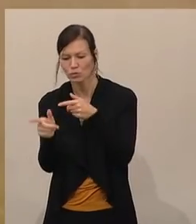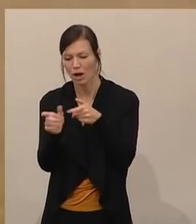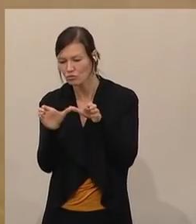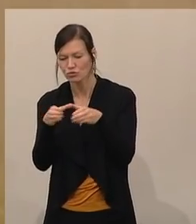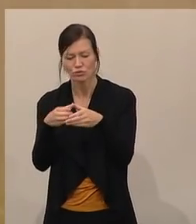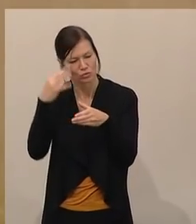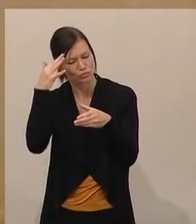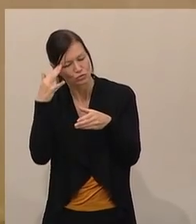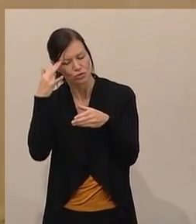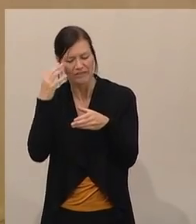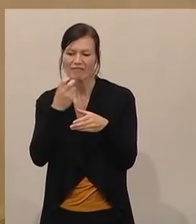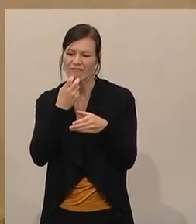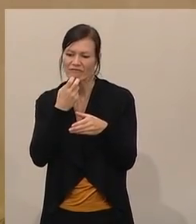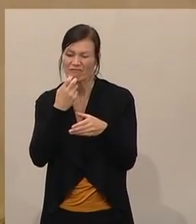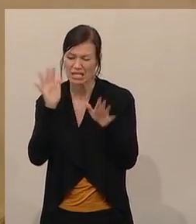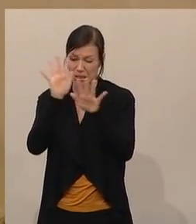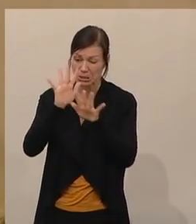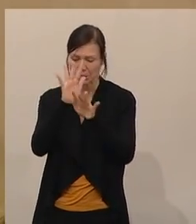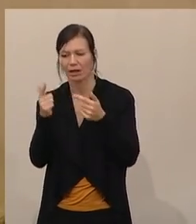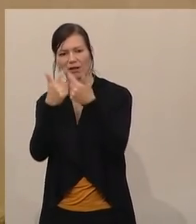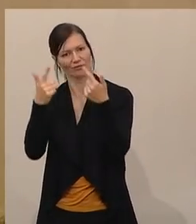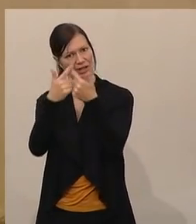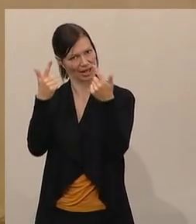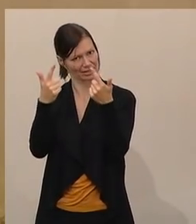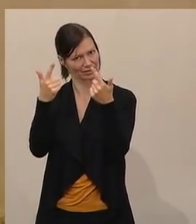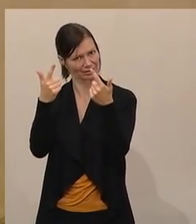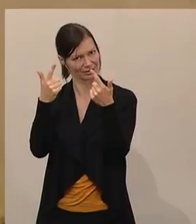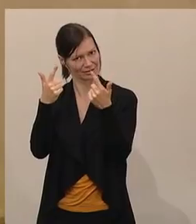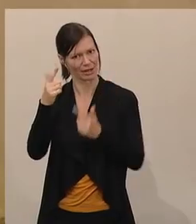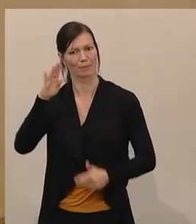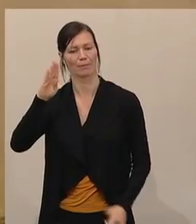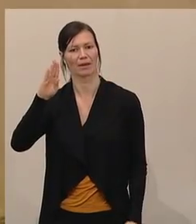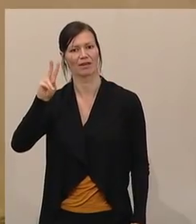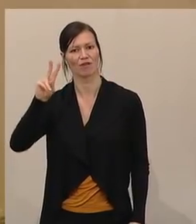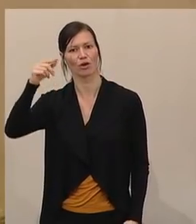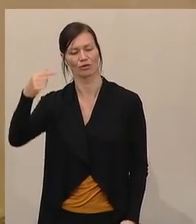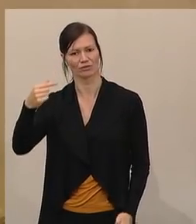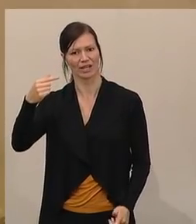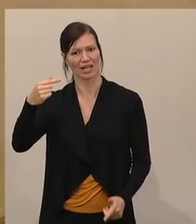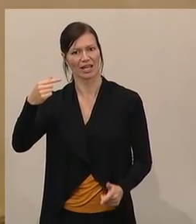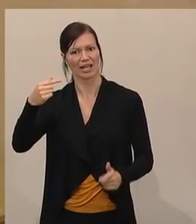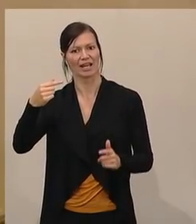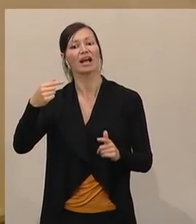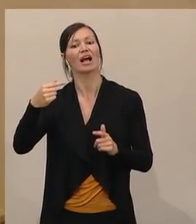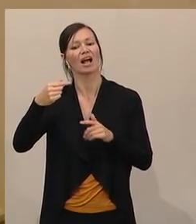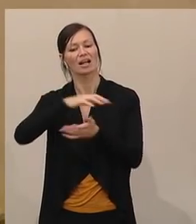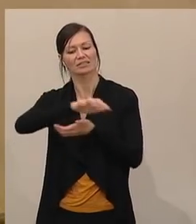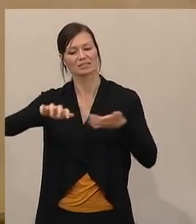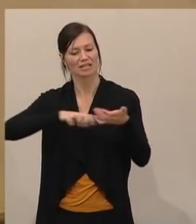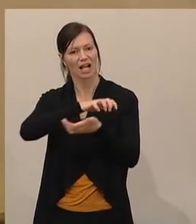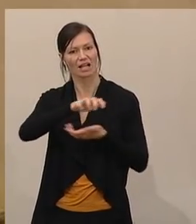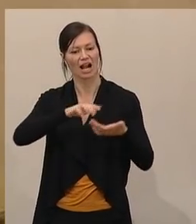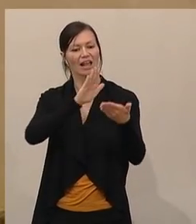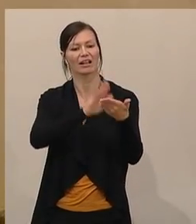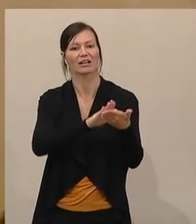bringen. Die Fakten zu der BVD-Affäre kennen die meisten von uns doch nur aus den Medien, also die, die nicht im U-Ausschuss